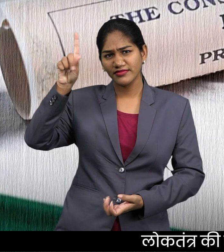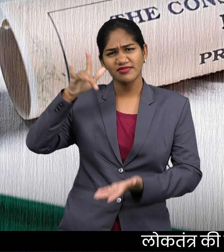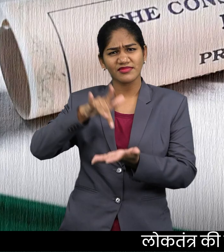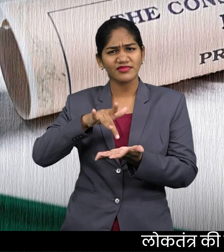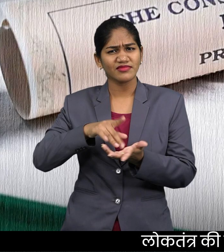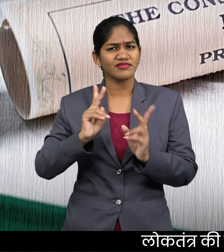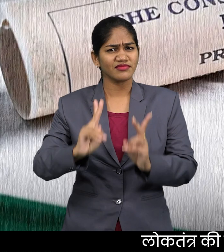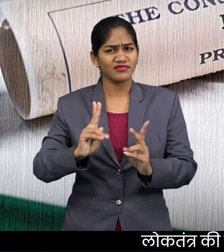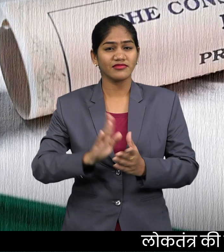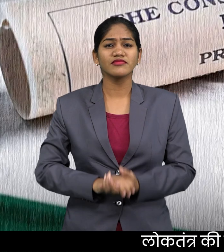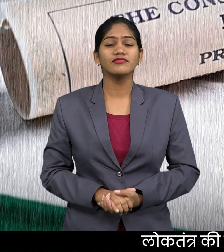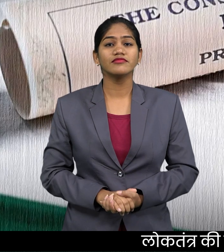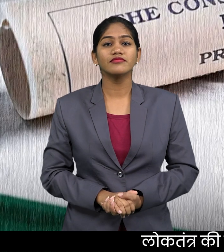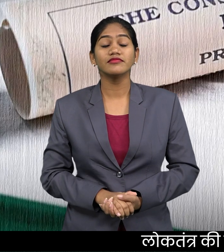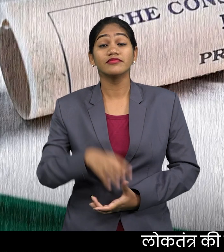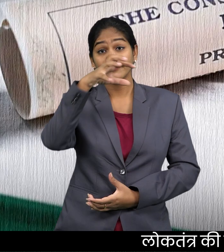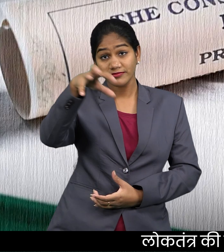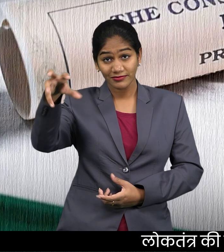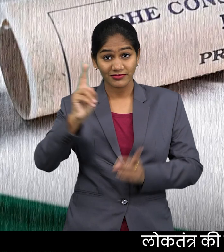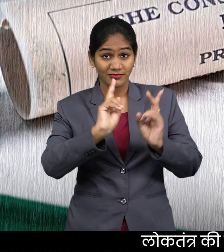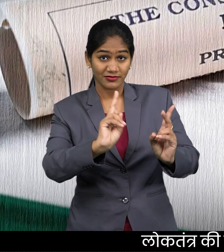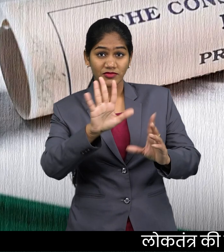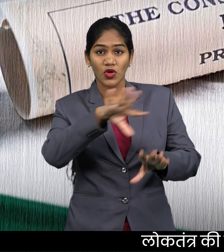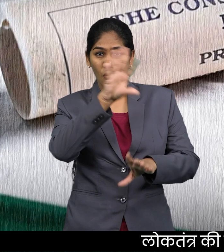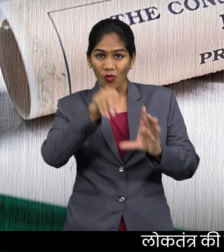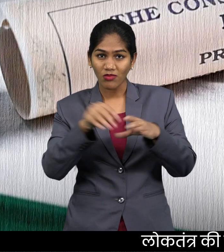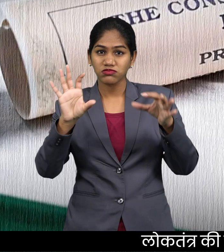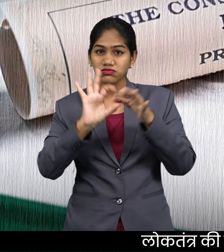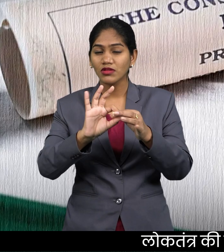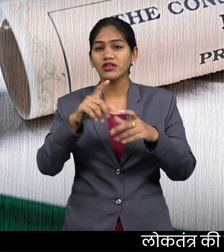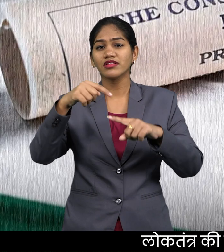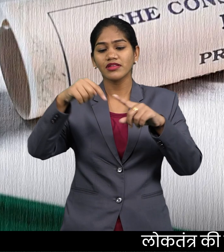लोकतंत्र की संस्थाओं में भारत बहुत आगे खड़ा है।